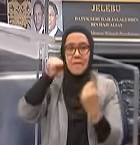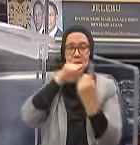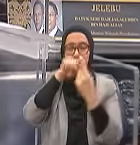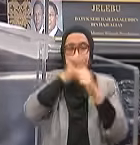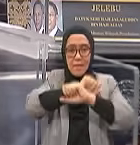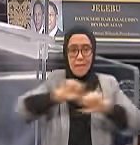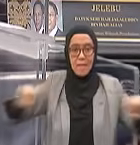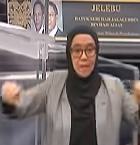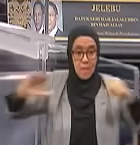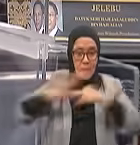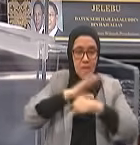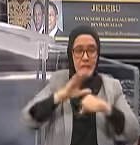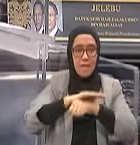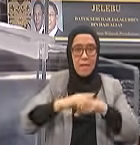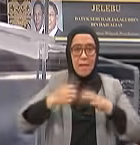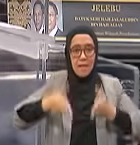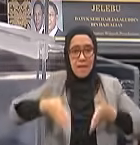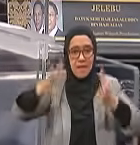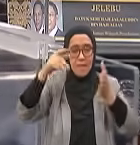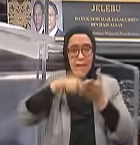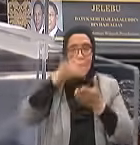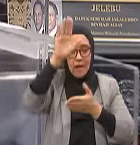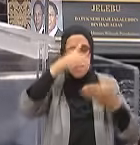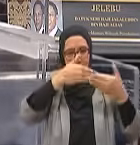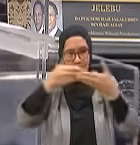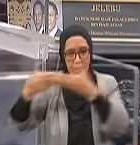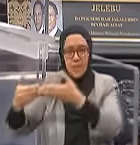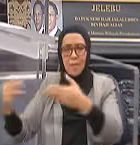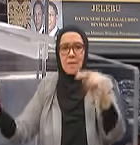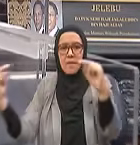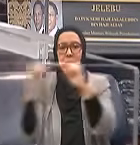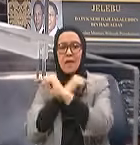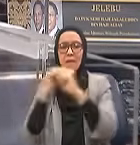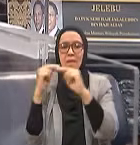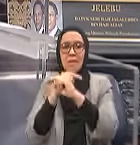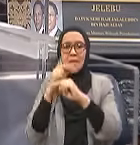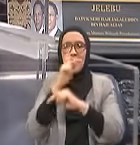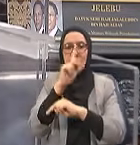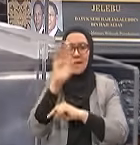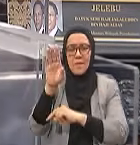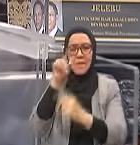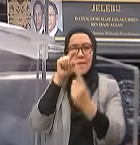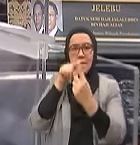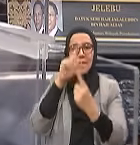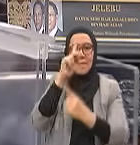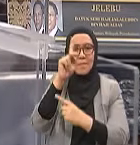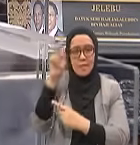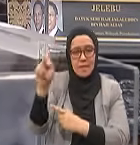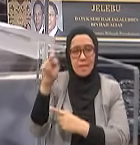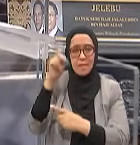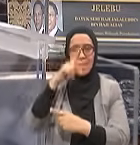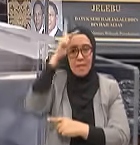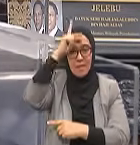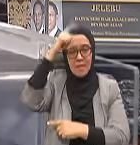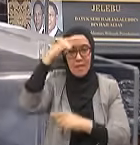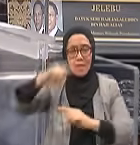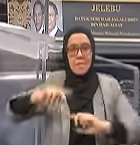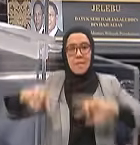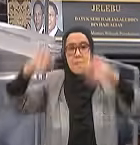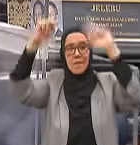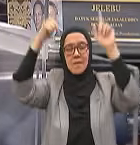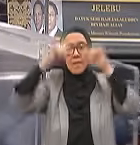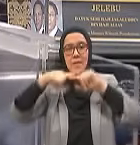paint ini ia akan bersambung dengan lembur Ayah Kotabaru ke Kuala krai Kelantan bagi meningkatkan accessibility dan mobility